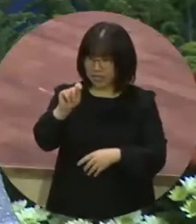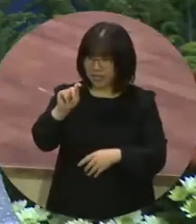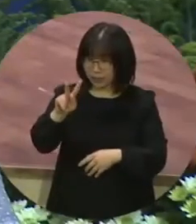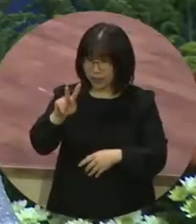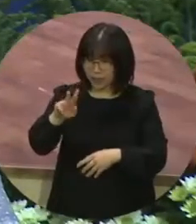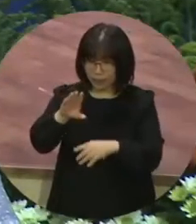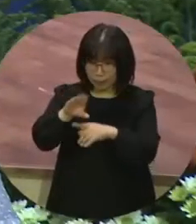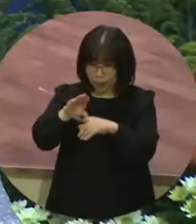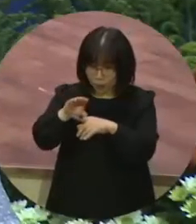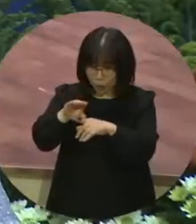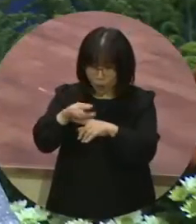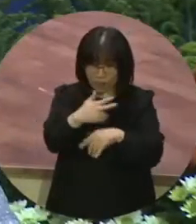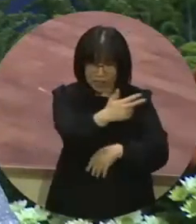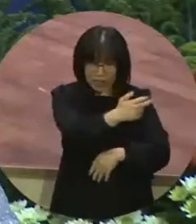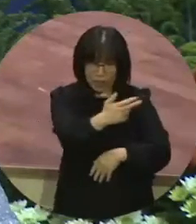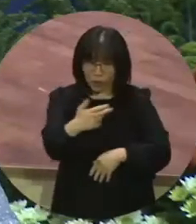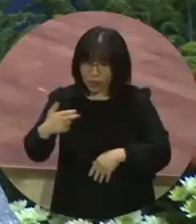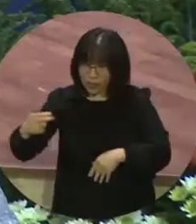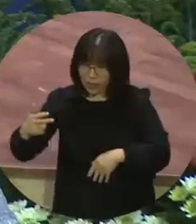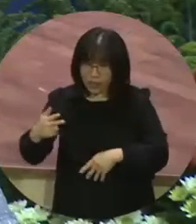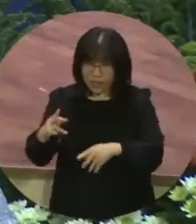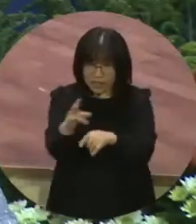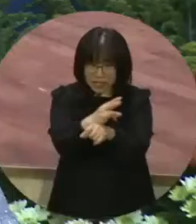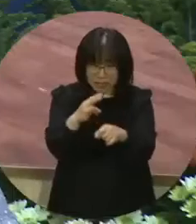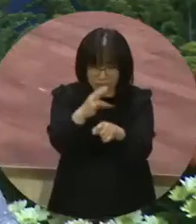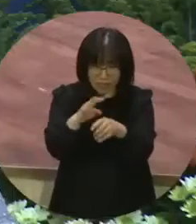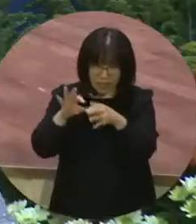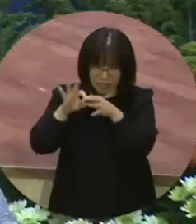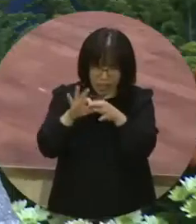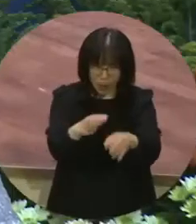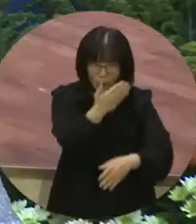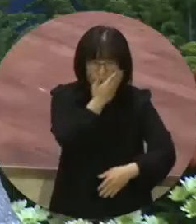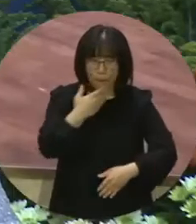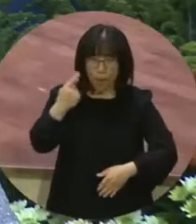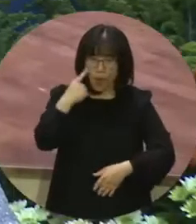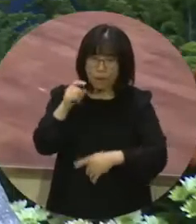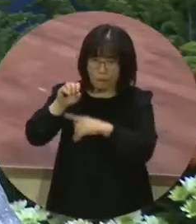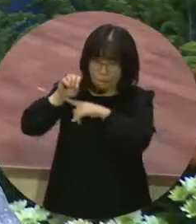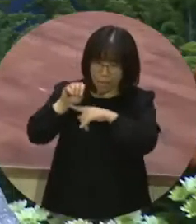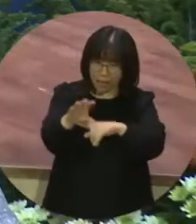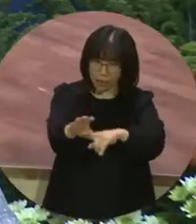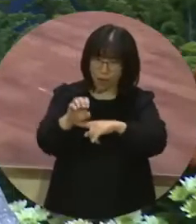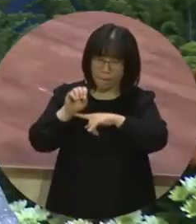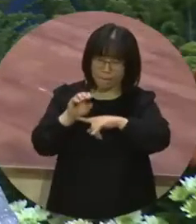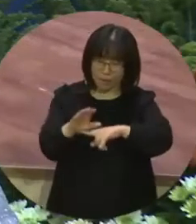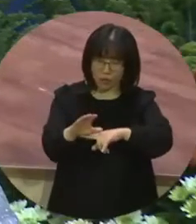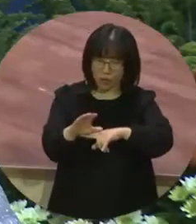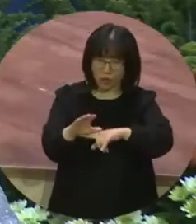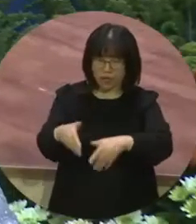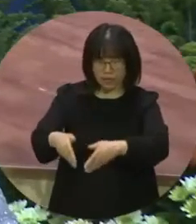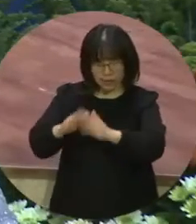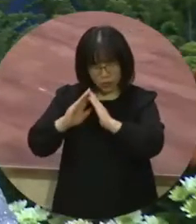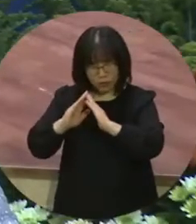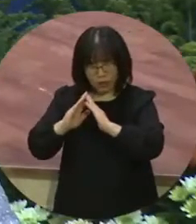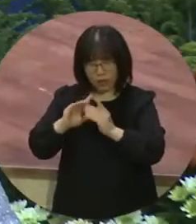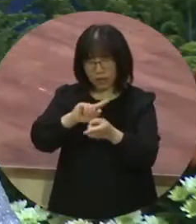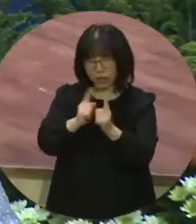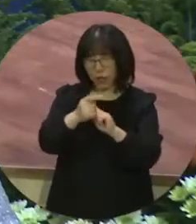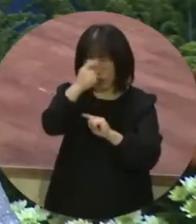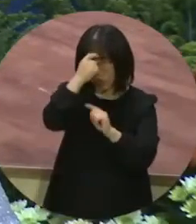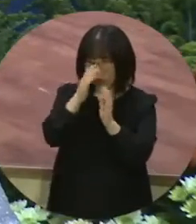이 인도네시아 전역에 그렇게 복음을 증거할 수 있는 인터넷 방송을 세우자 기도를 했습니다.